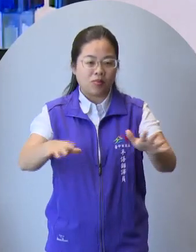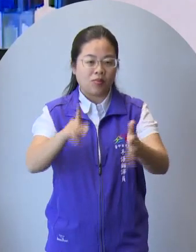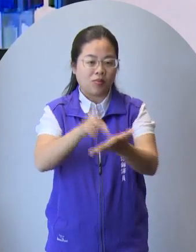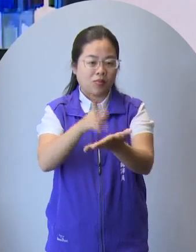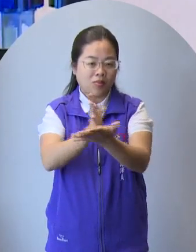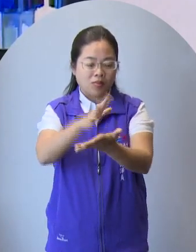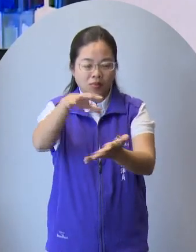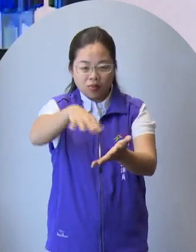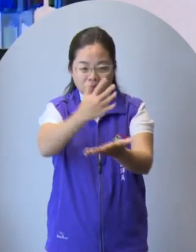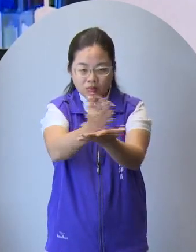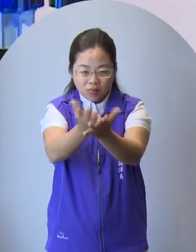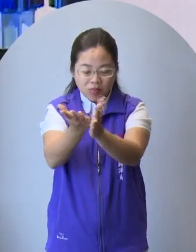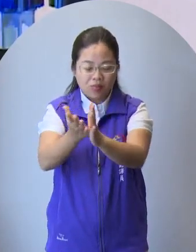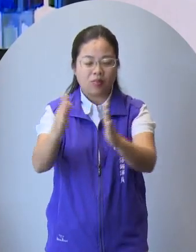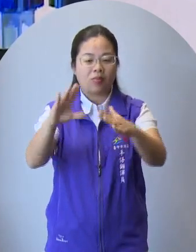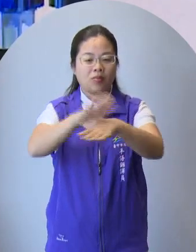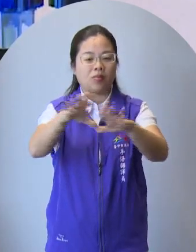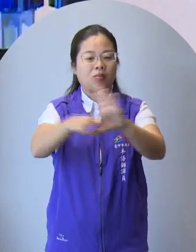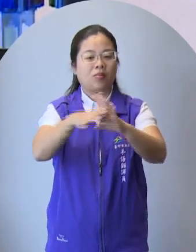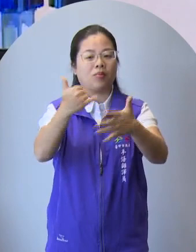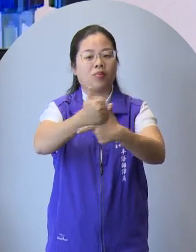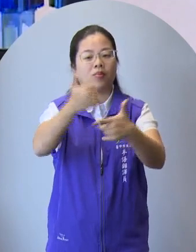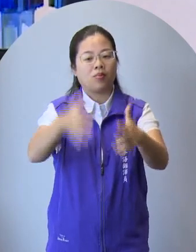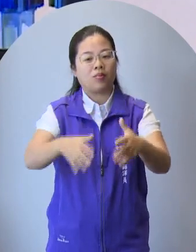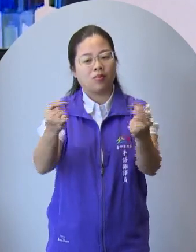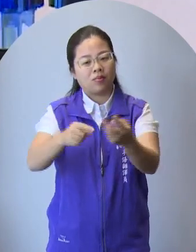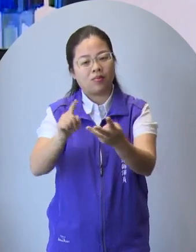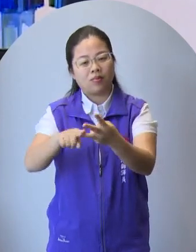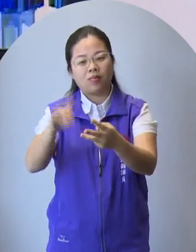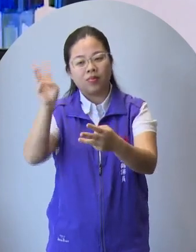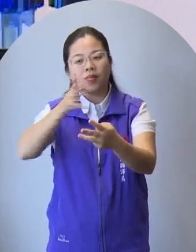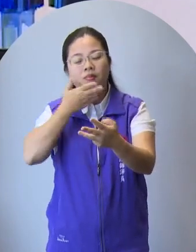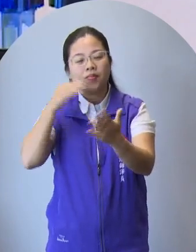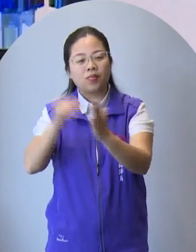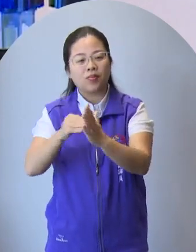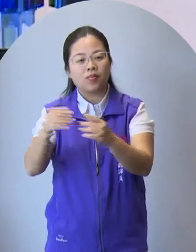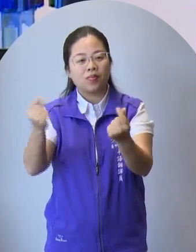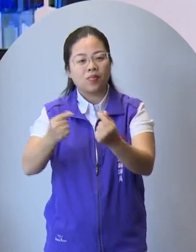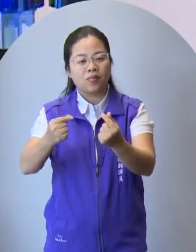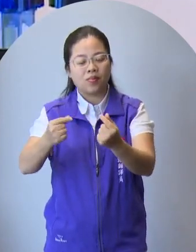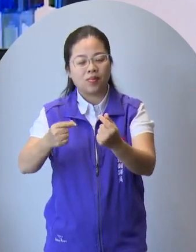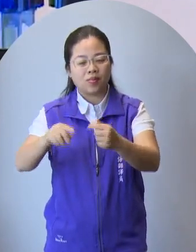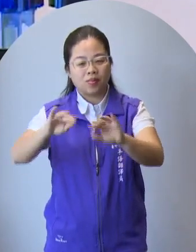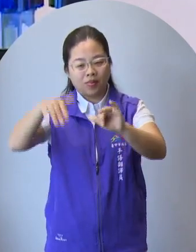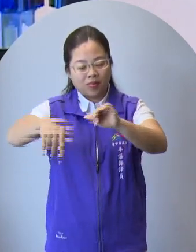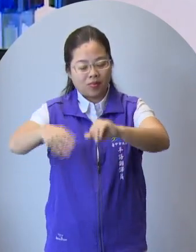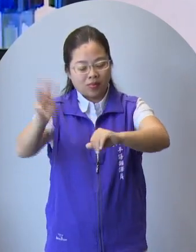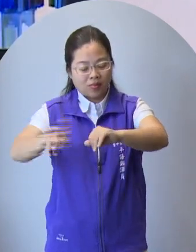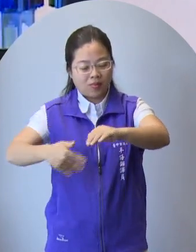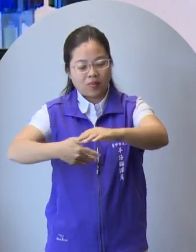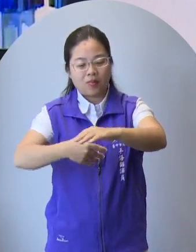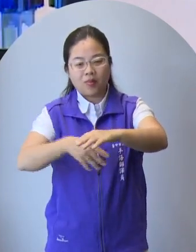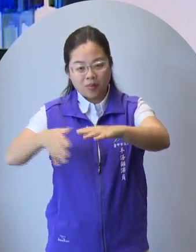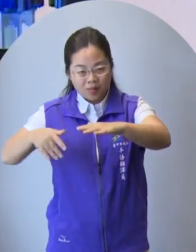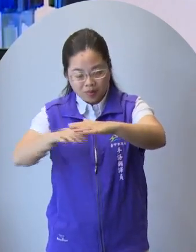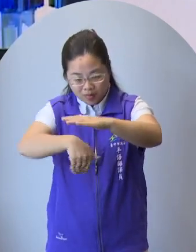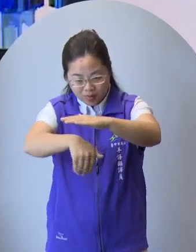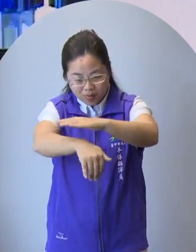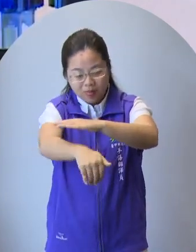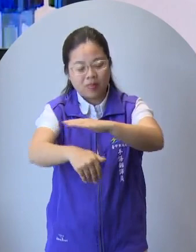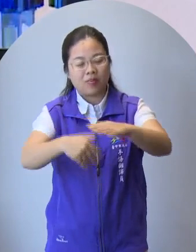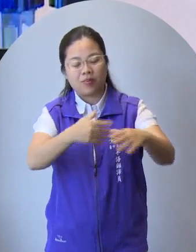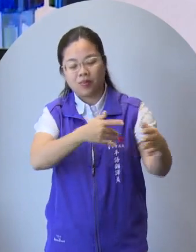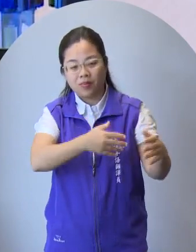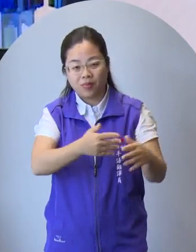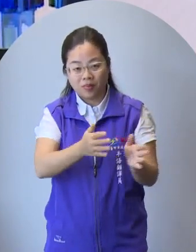馆等等的场域文化建设。那譬如说像水利局，它包括下水道，它都得奖哈。我们在治理上，那所